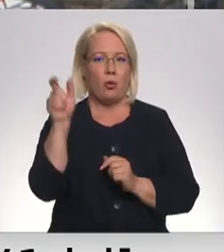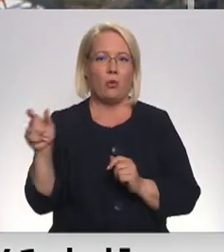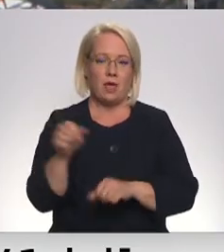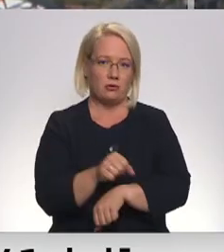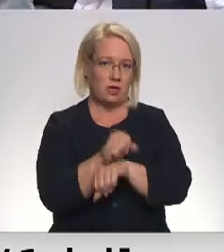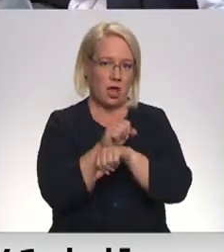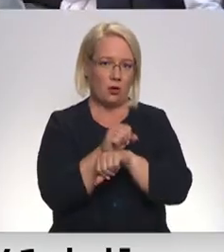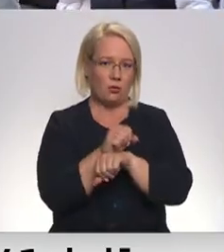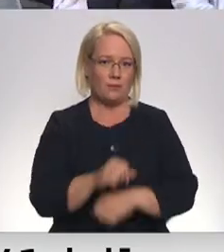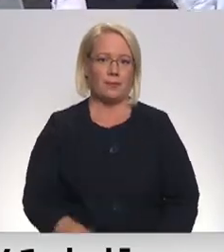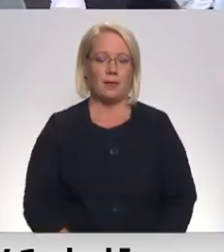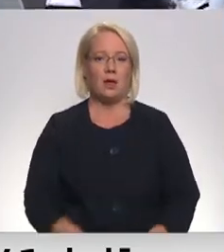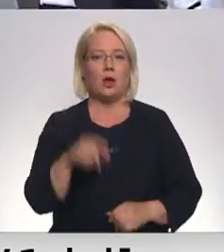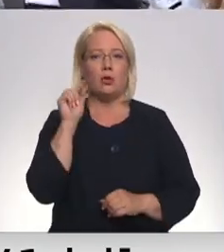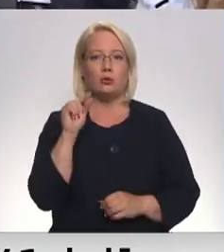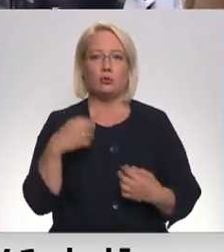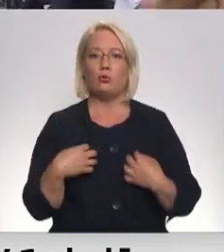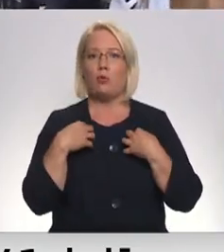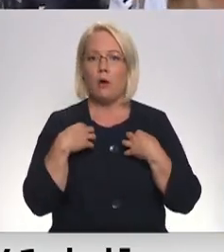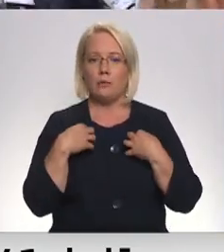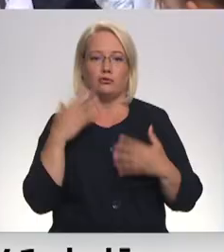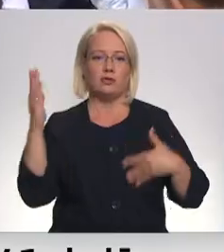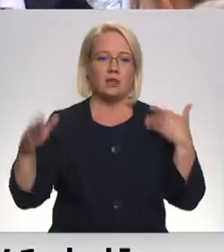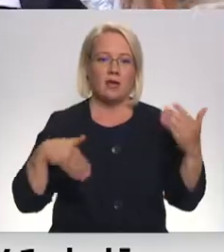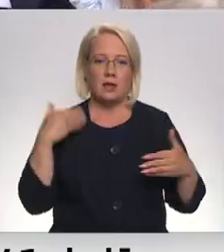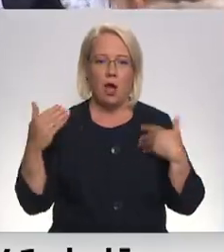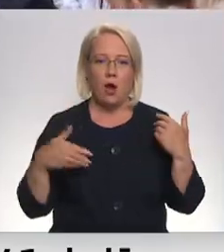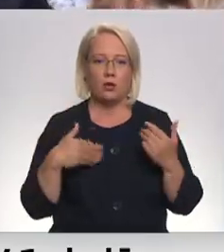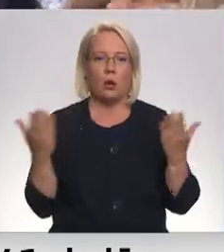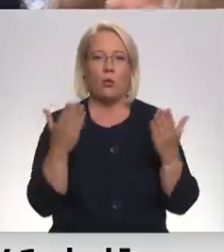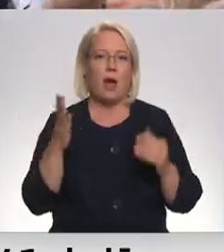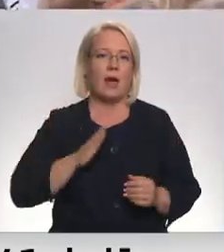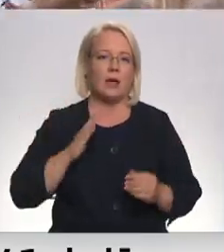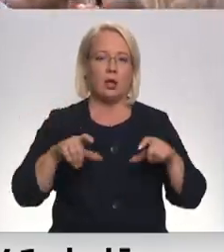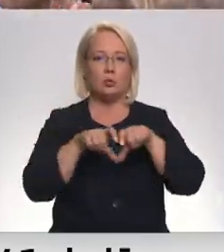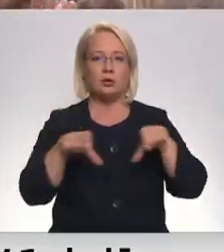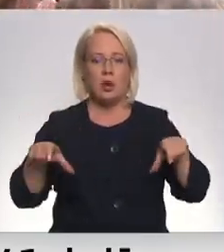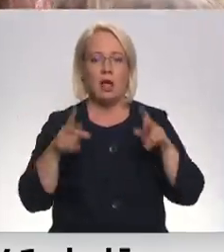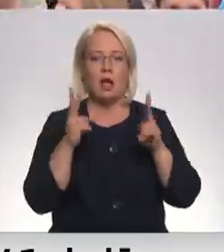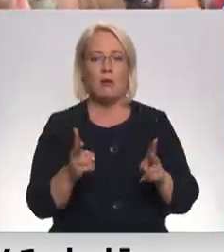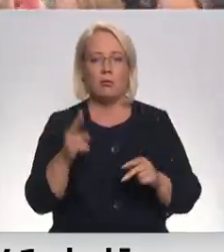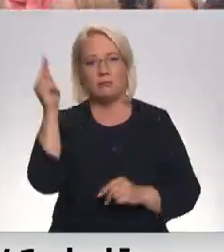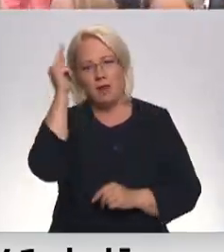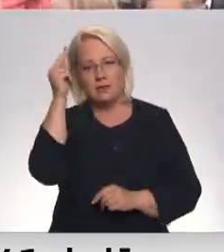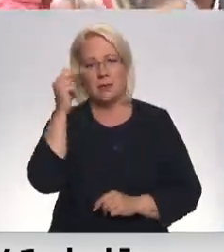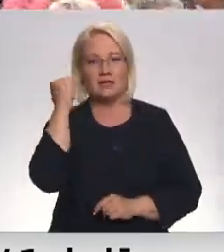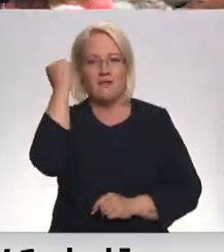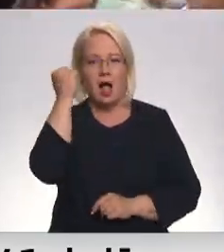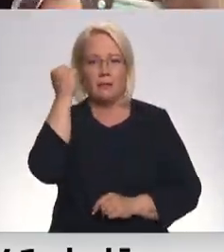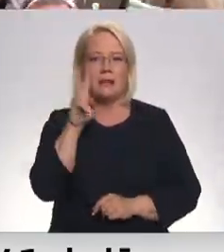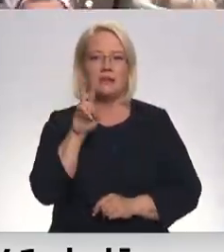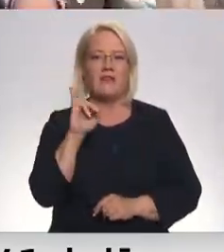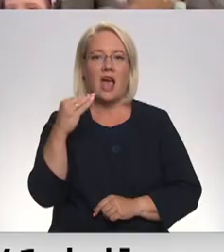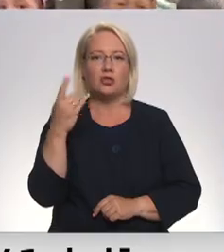streiku. Nedaudz nobijušies un satraukušies, ko gaidīt no skolas un kā būs mācīties Valmieras Viestura